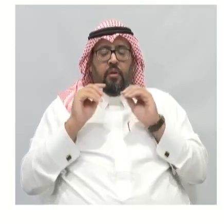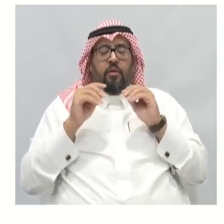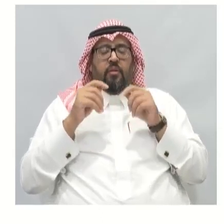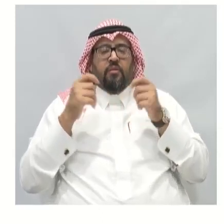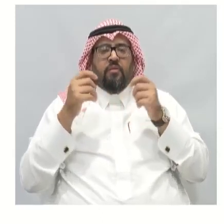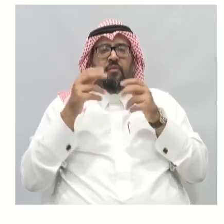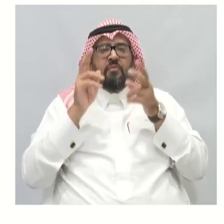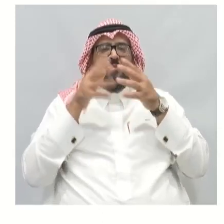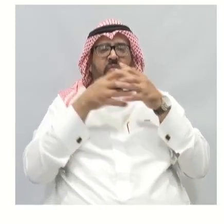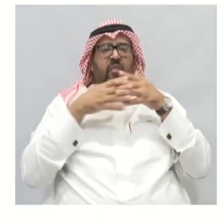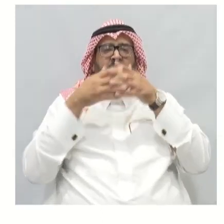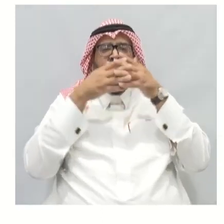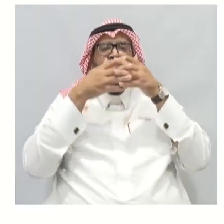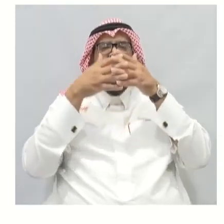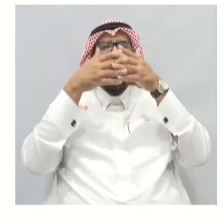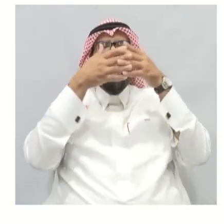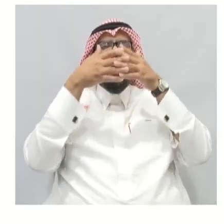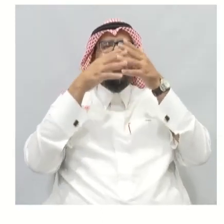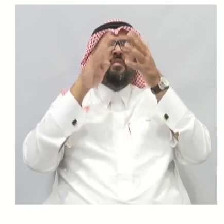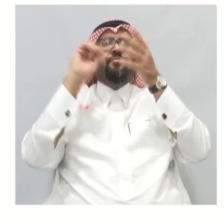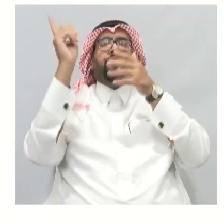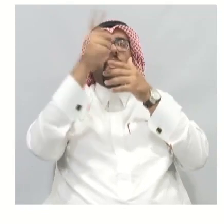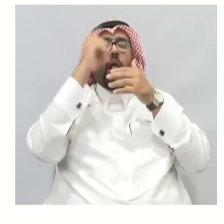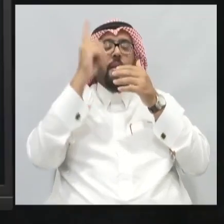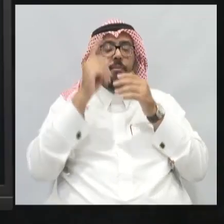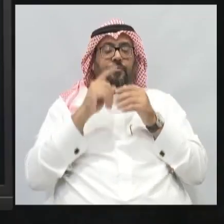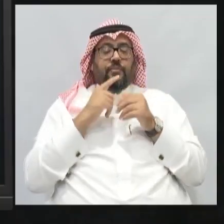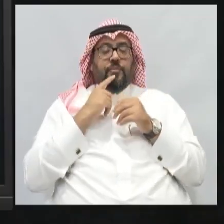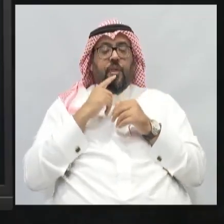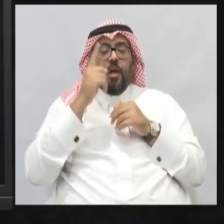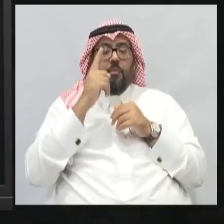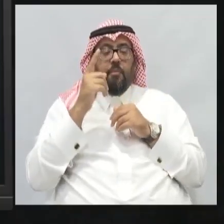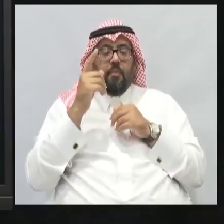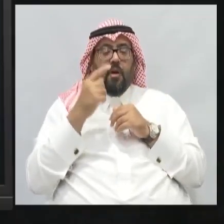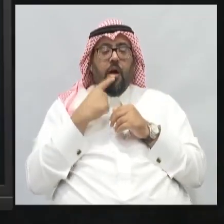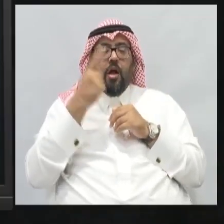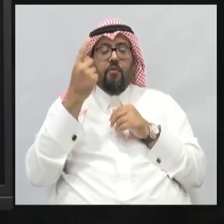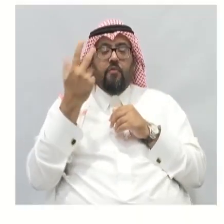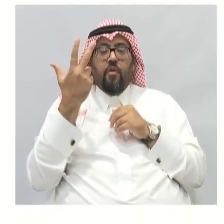الامريكيه اضخم اقتصاد في العالم بحلول عام